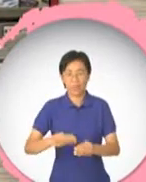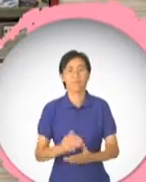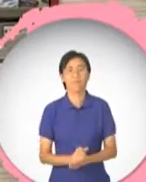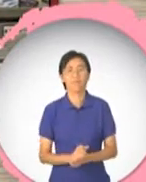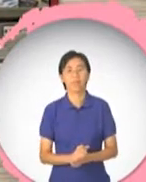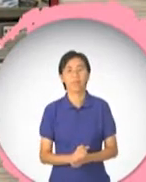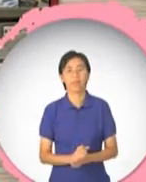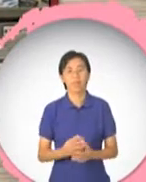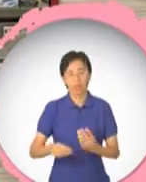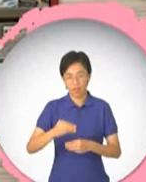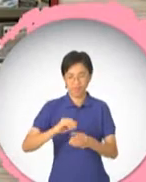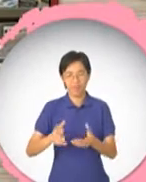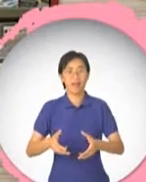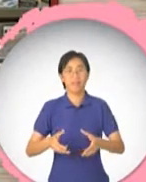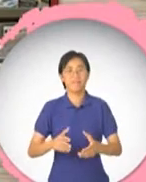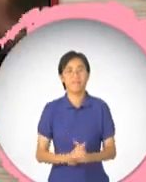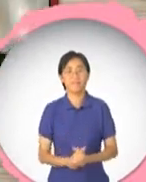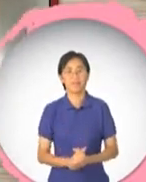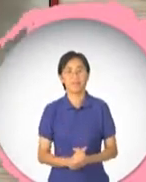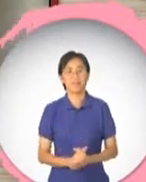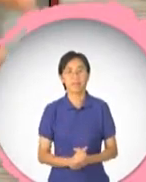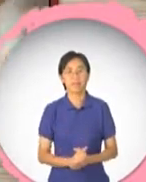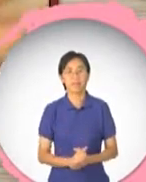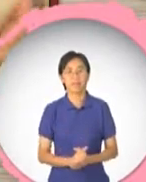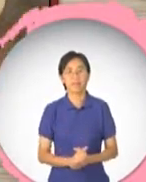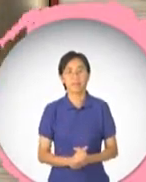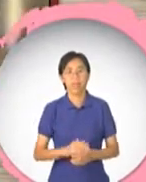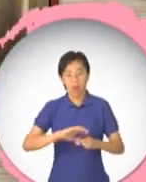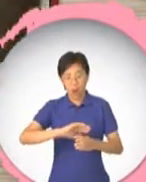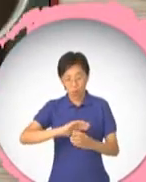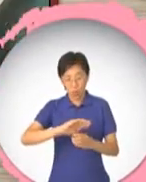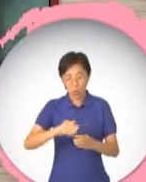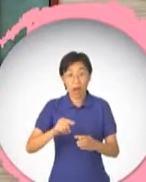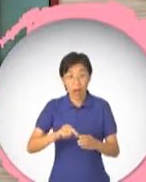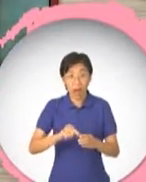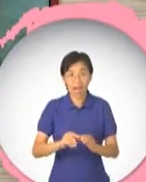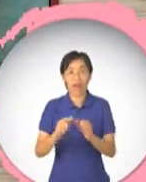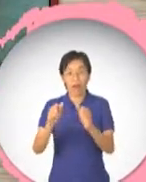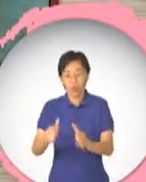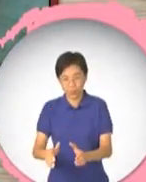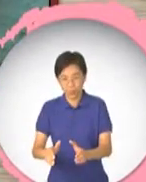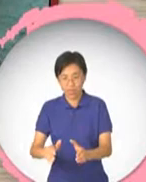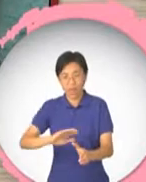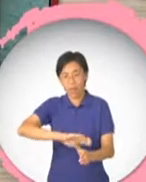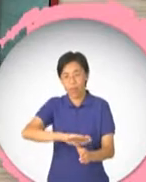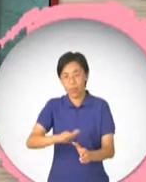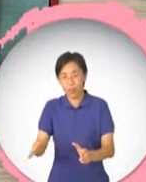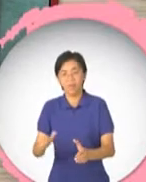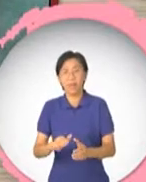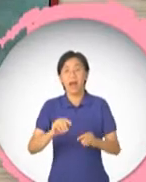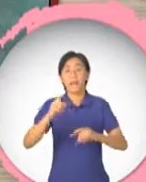คะเนี่ยค่ะค่ะทีนี้จากนั้นเนี่ยเราจะคลุมด้วยแผ่นพลาสติกก่อนที่จะคลุมด้วยแผ่นพลาสติกนะเราก็จ